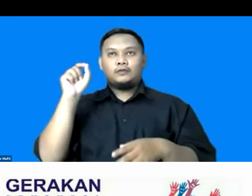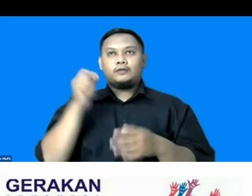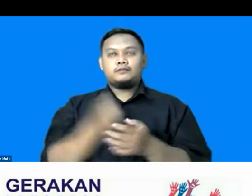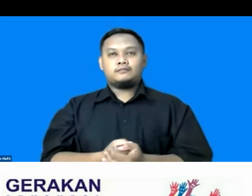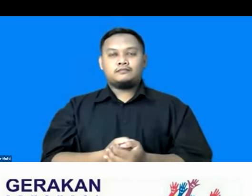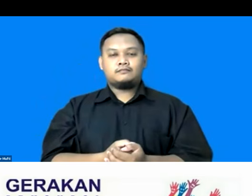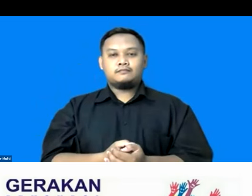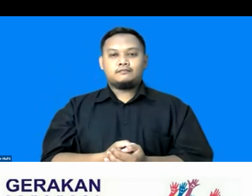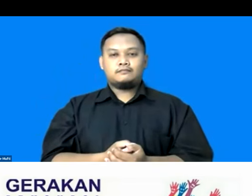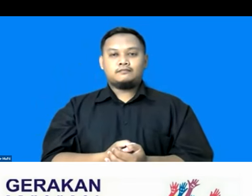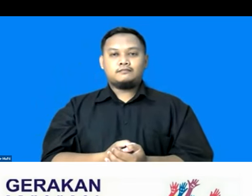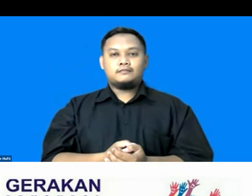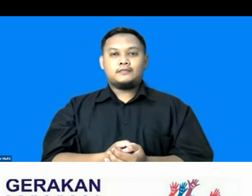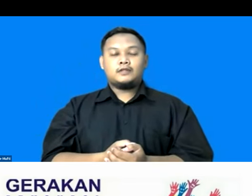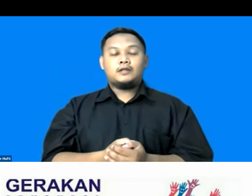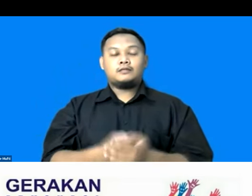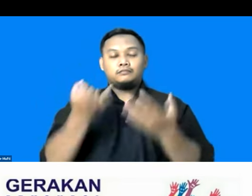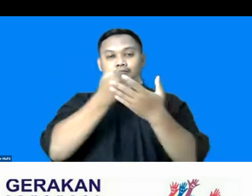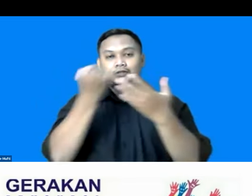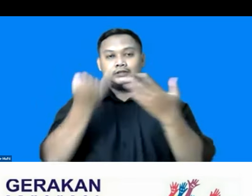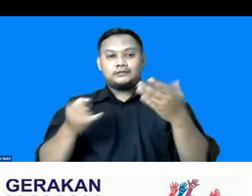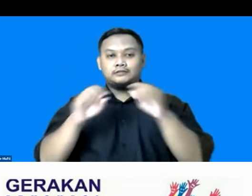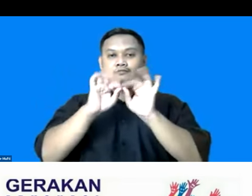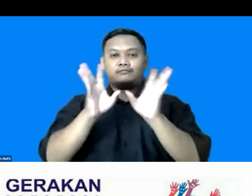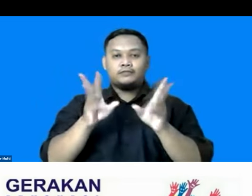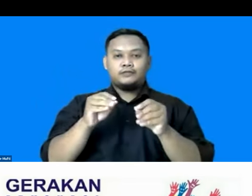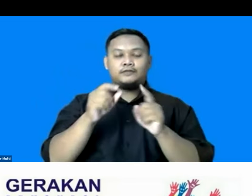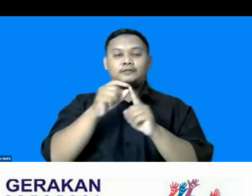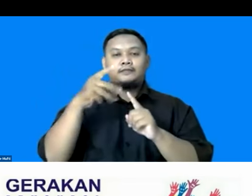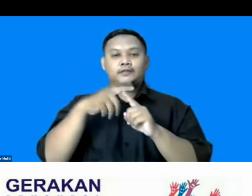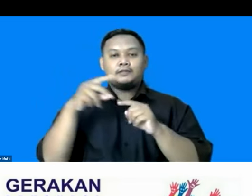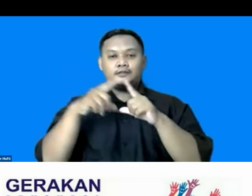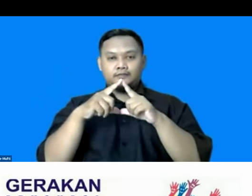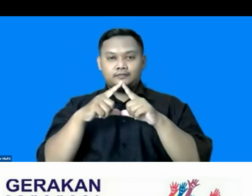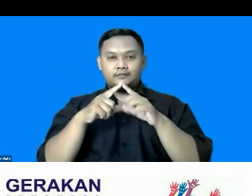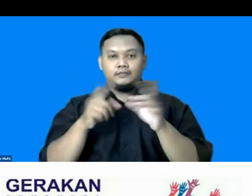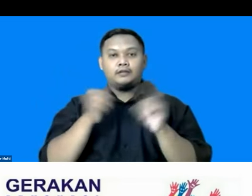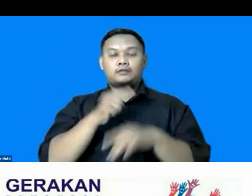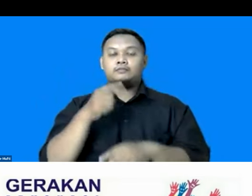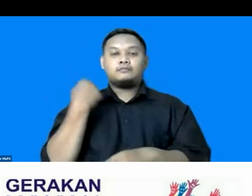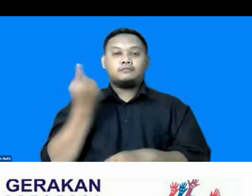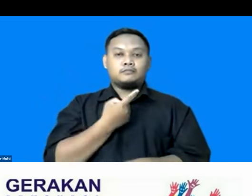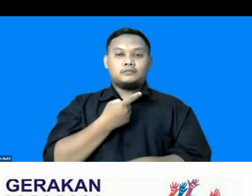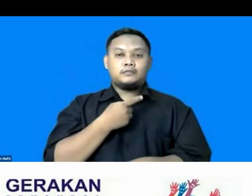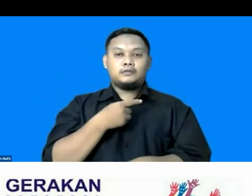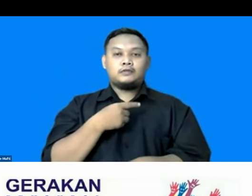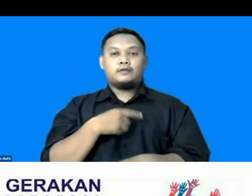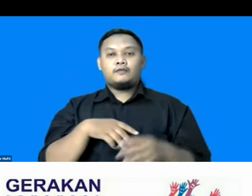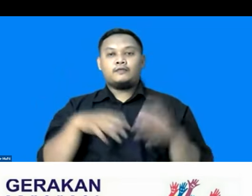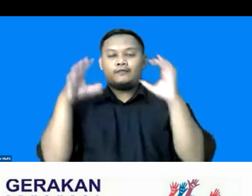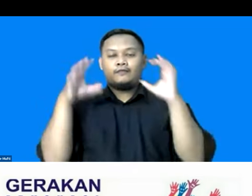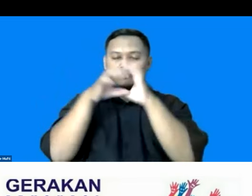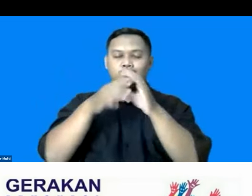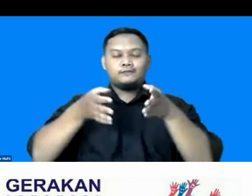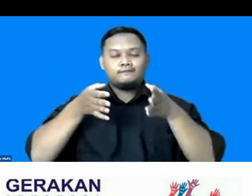desain inklusi yang ada di Petra. Ya, jadi kami memang secara khusus